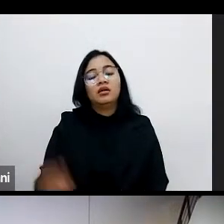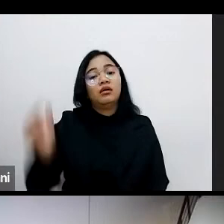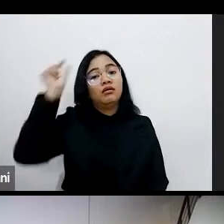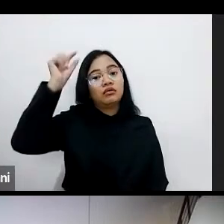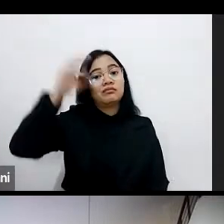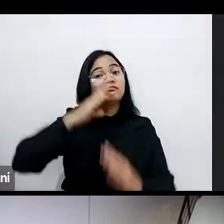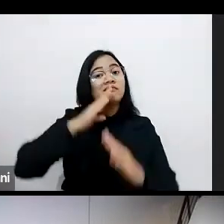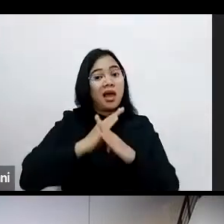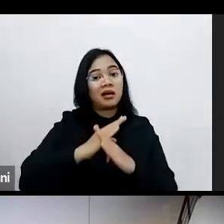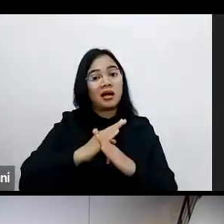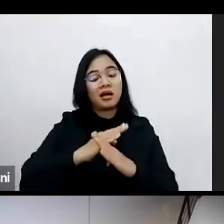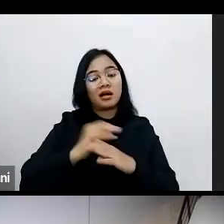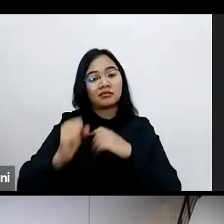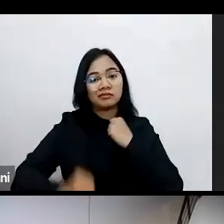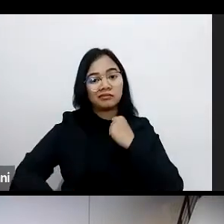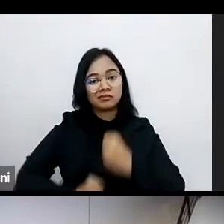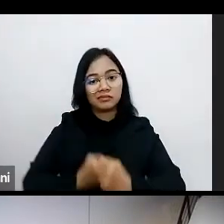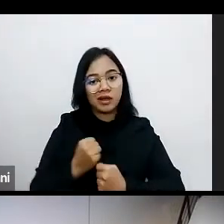kegiatan atau